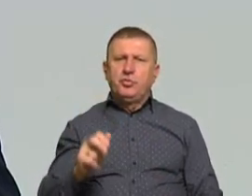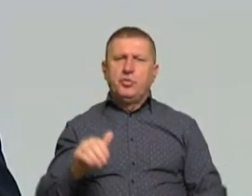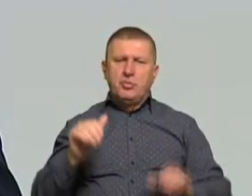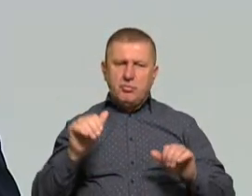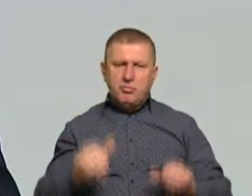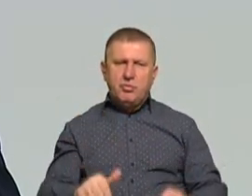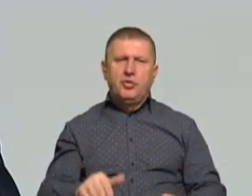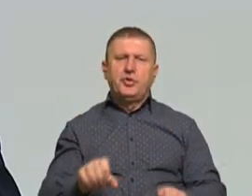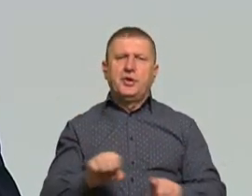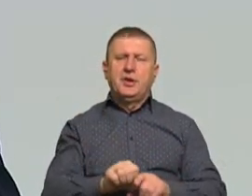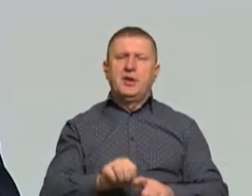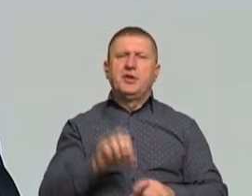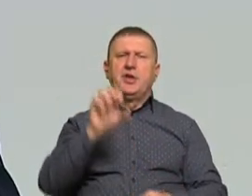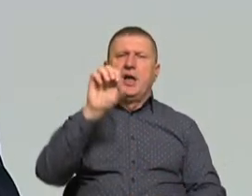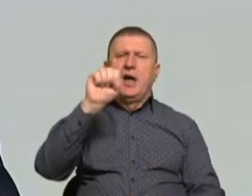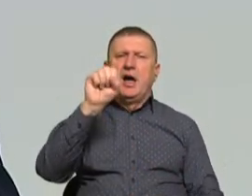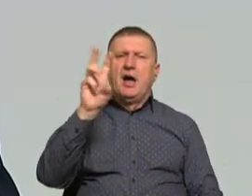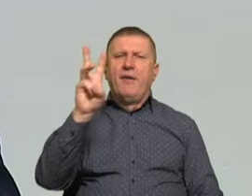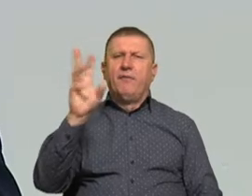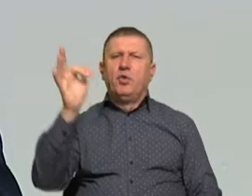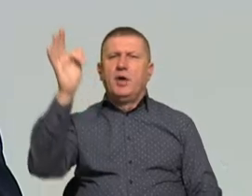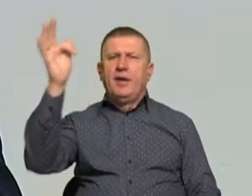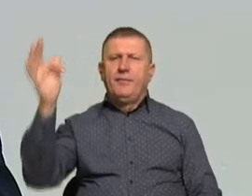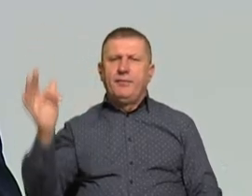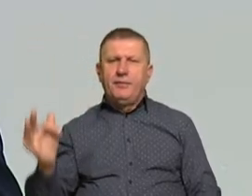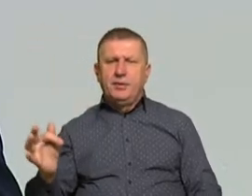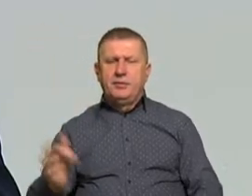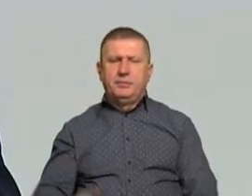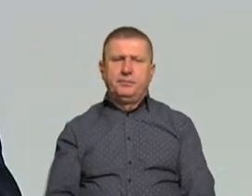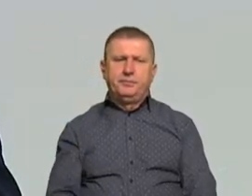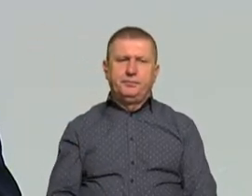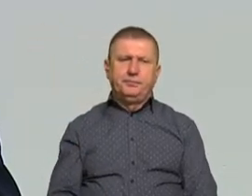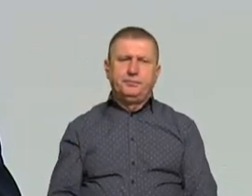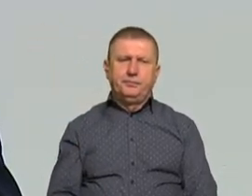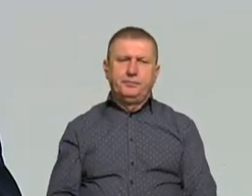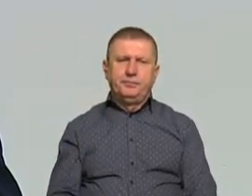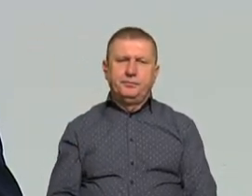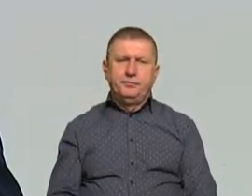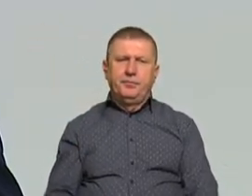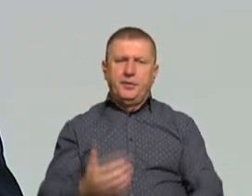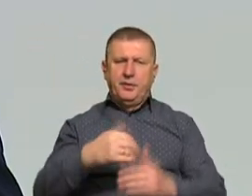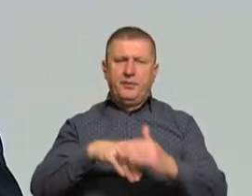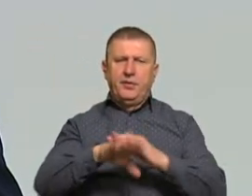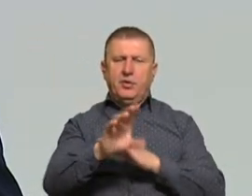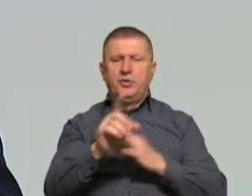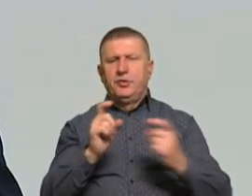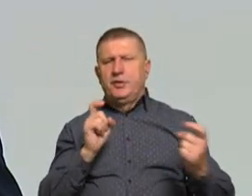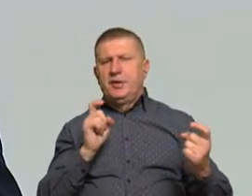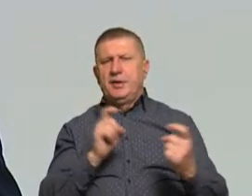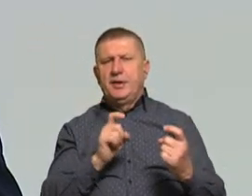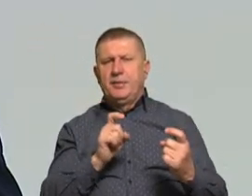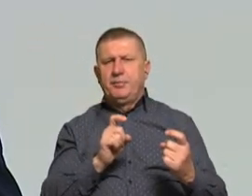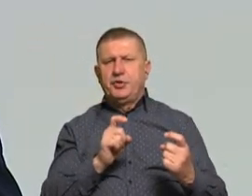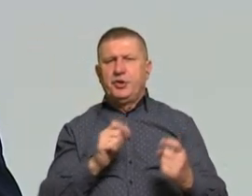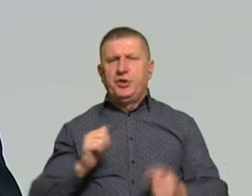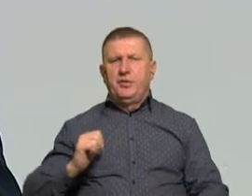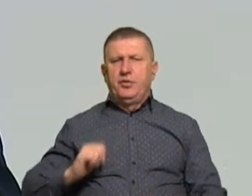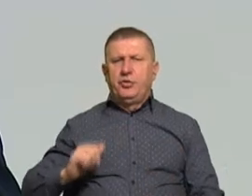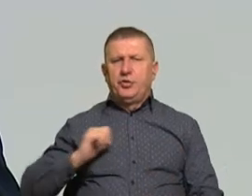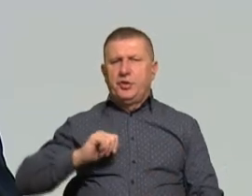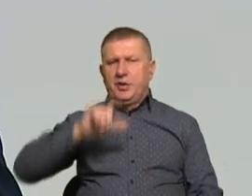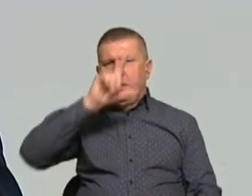filii Akademii Wychowania Fizycznego. Oprócz tego, wychodząc naprzeciw oczekiwaniom ludzi,